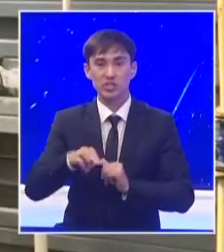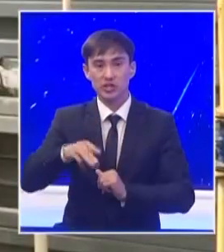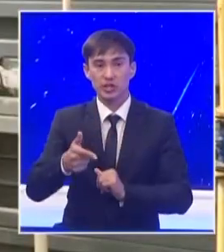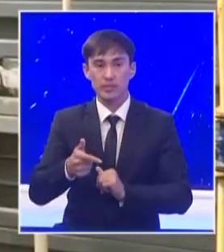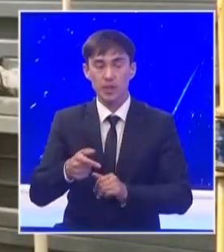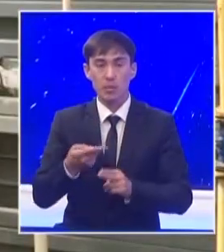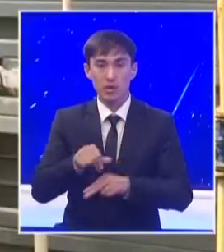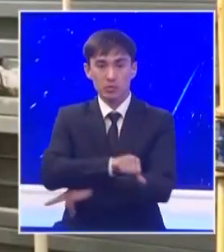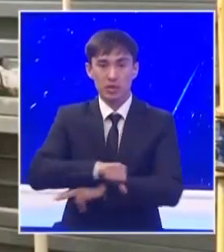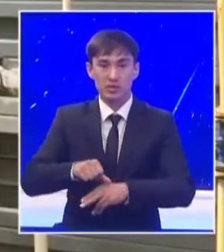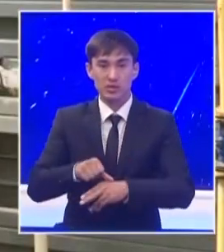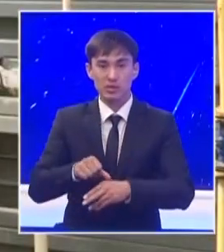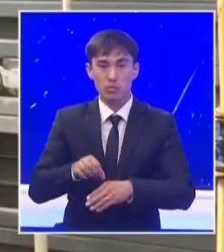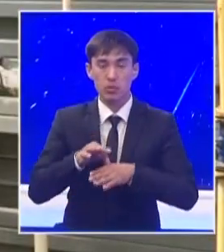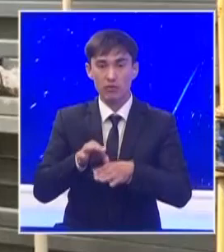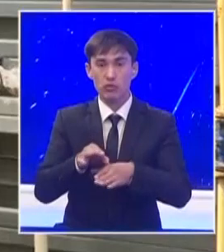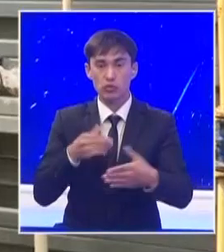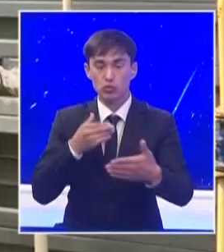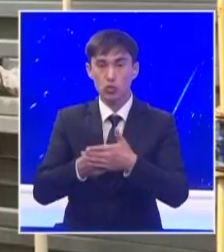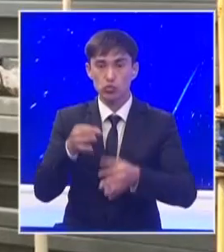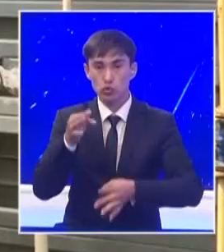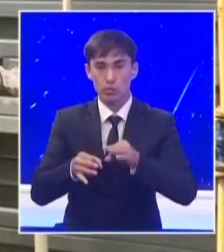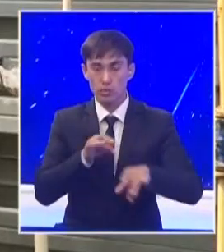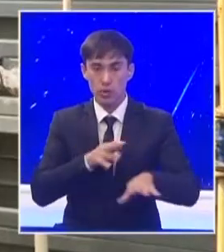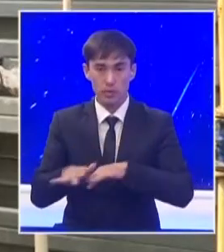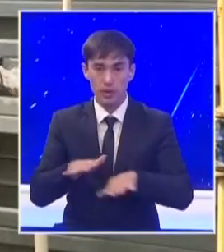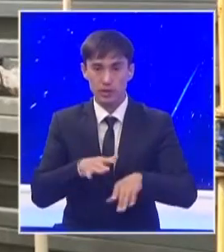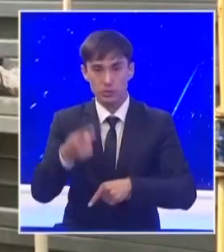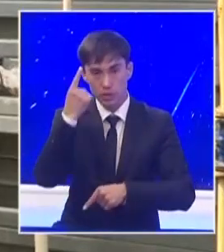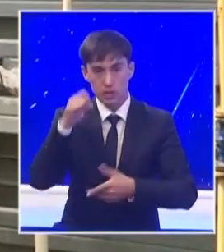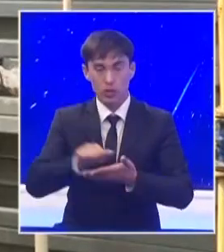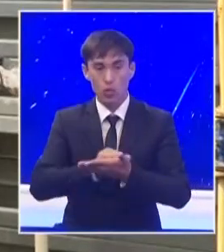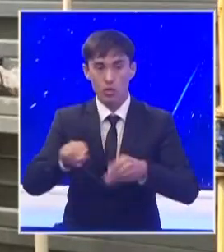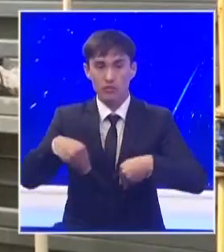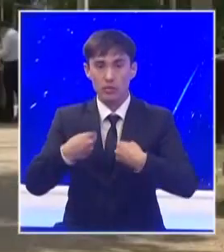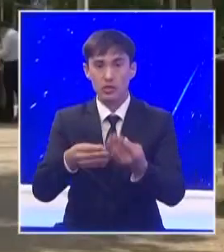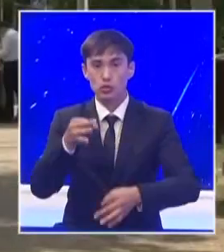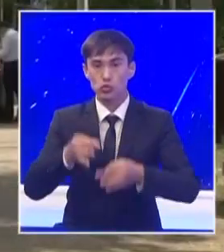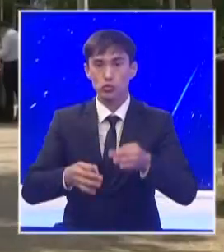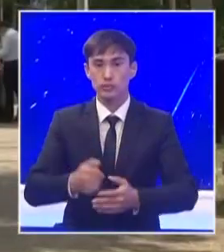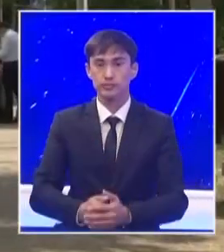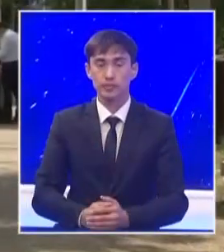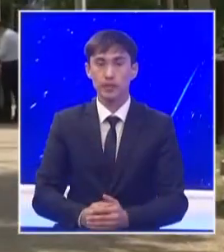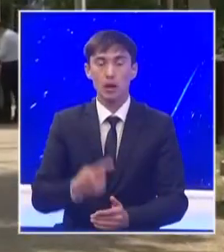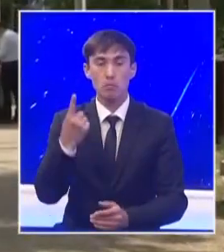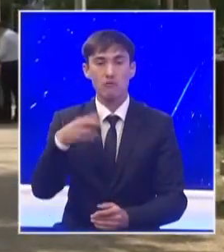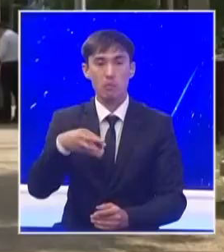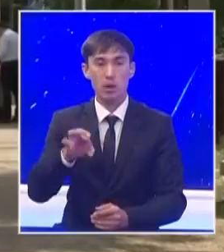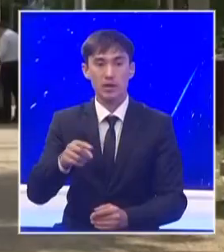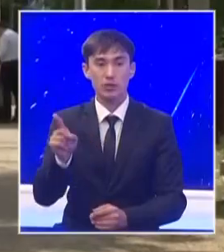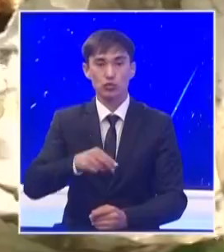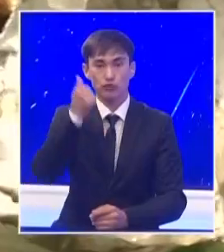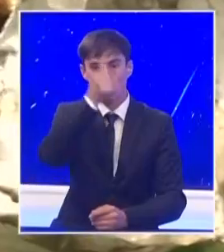адресам проводятся досудебные мероприятия с передачей документов в суд. На 1 мая текущего